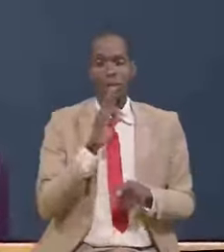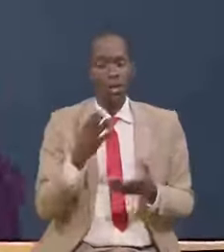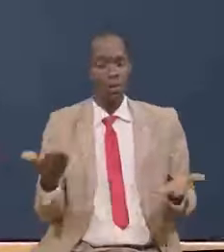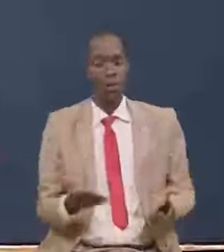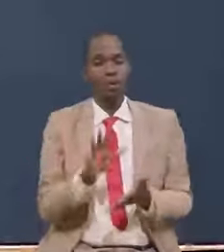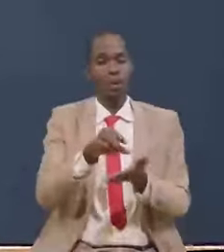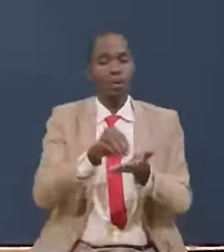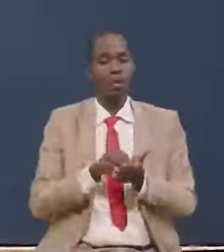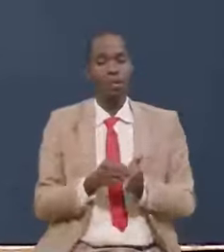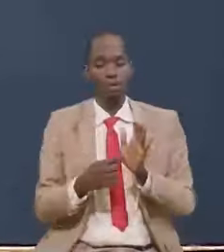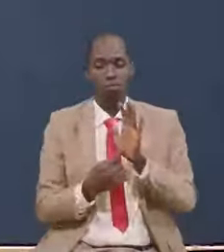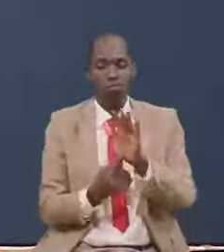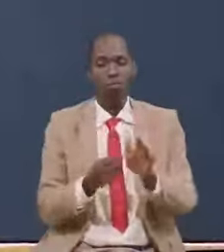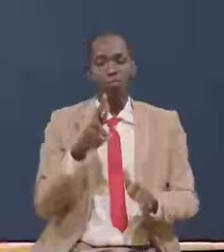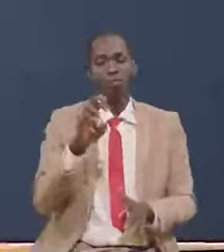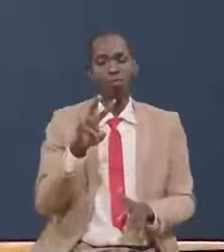venue.